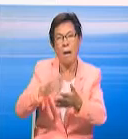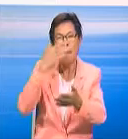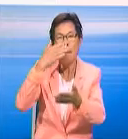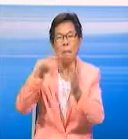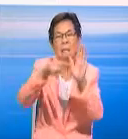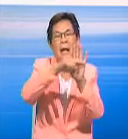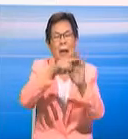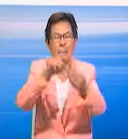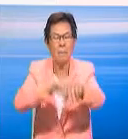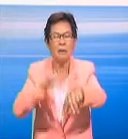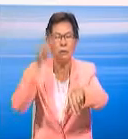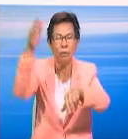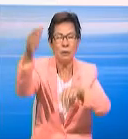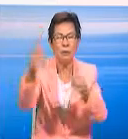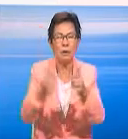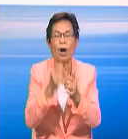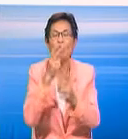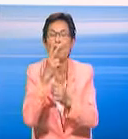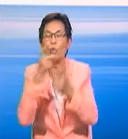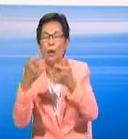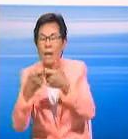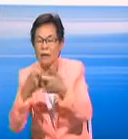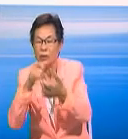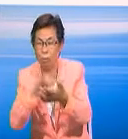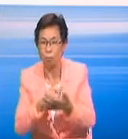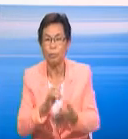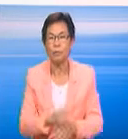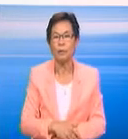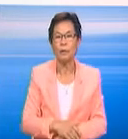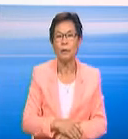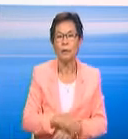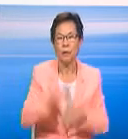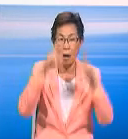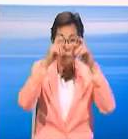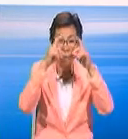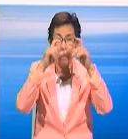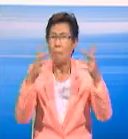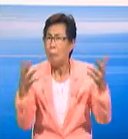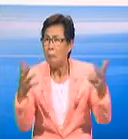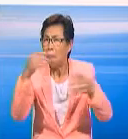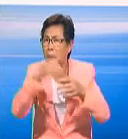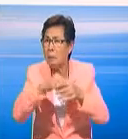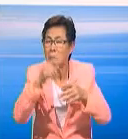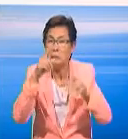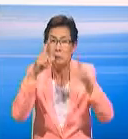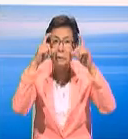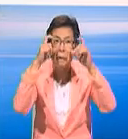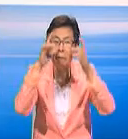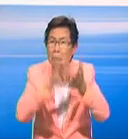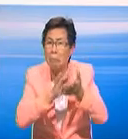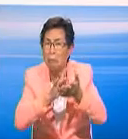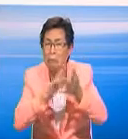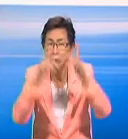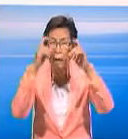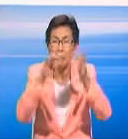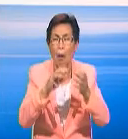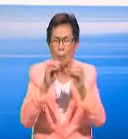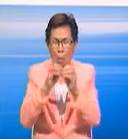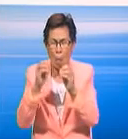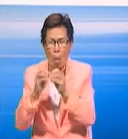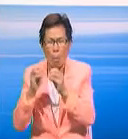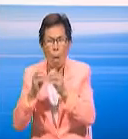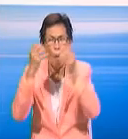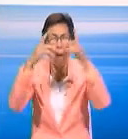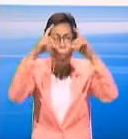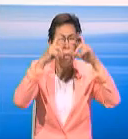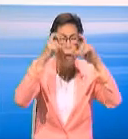rokok elektronik itu. Baik, sebenarnya berapa kamera yang kita perlukan dalam sebuah telefon pintar? Semakin lama, semakin banyak pula